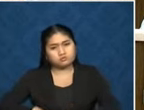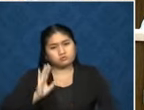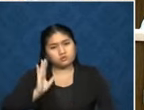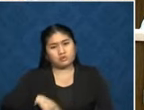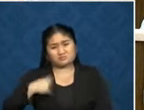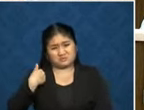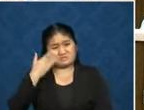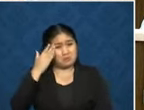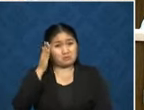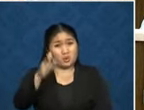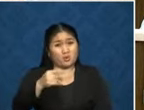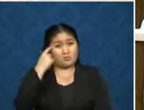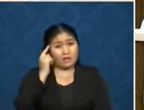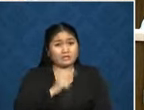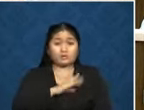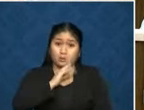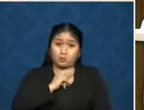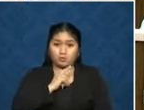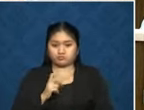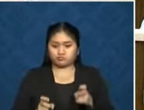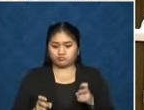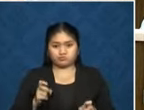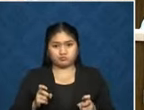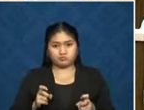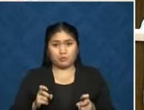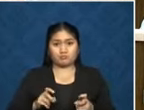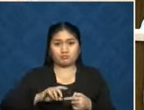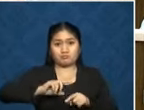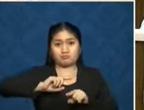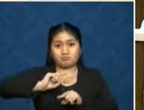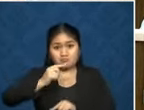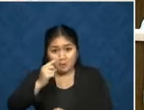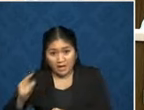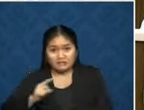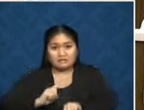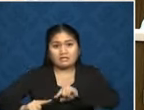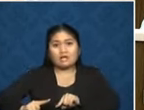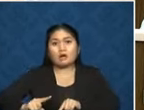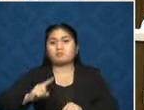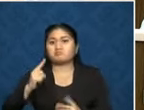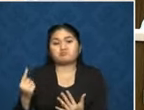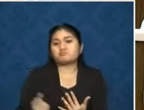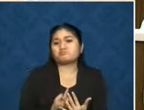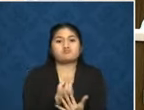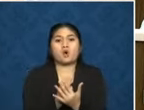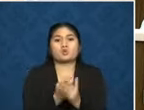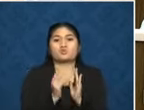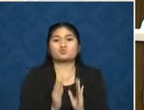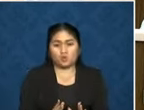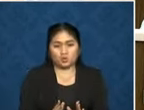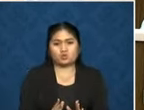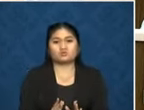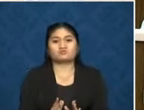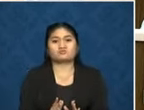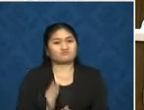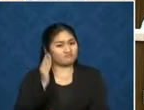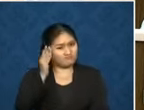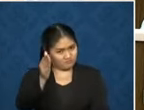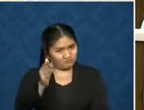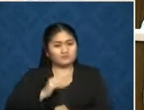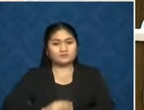จเลยว่าต่อไปเราจะเห็นหุ่นยนต์ปัญญาประดิษฐ์ต่างๆเข้ามาทำงานแทนคนนี่คือสิ่งที่จะเกิดขึ้นในอนาคต